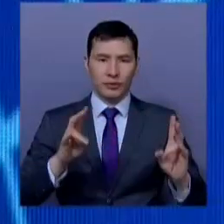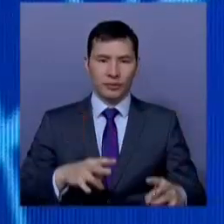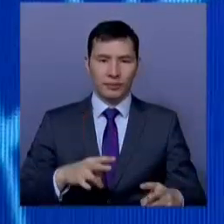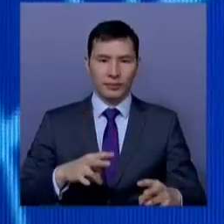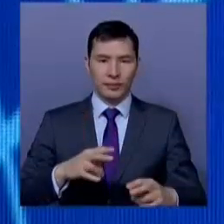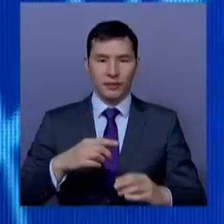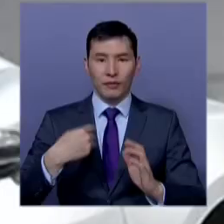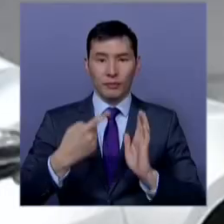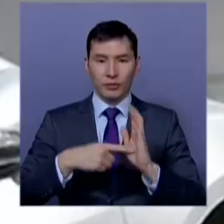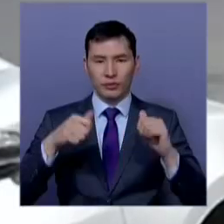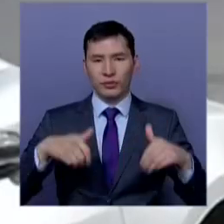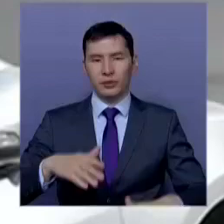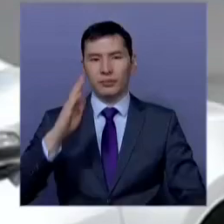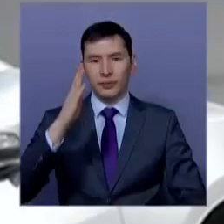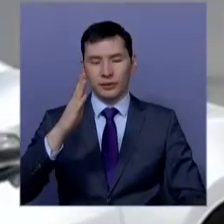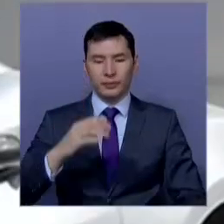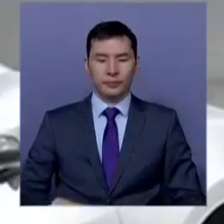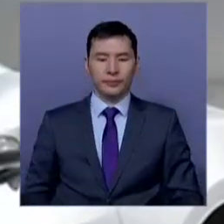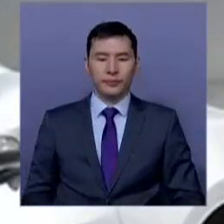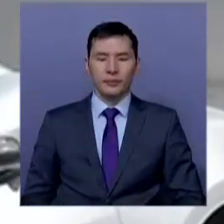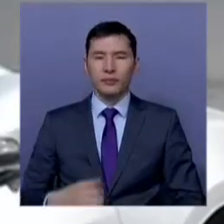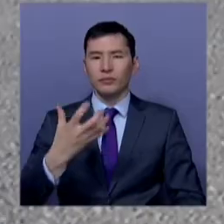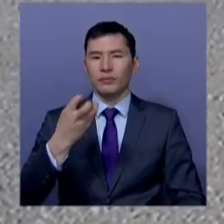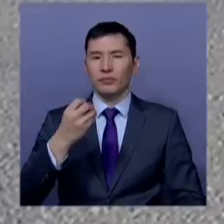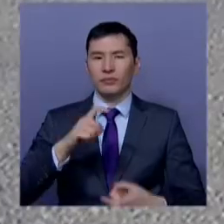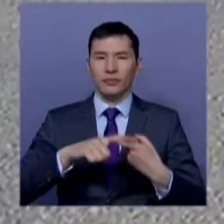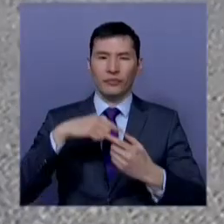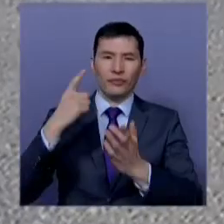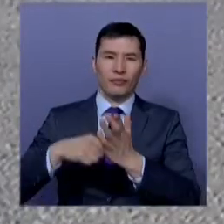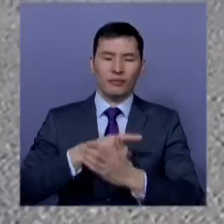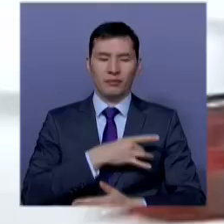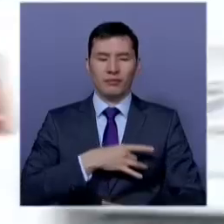Сұрақ шешілетін болады. Тұрғындарды жөнделмей жатқан жолдар мәселесі де